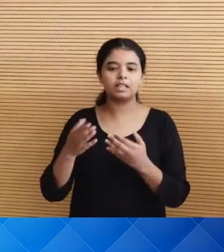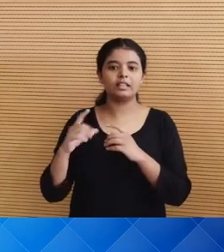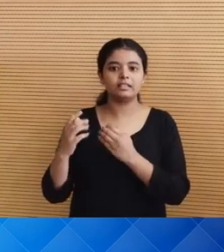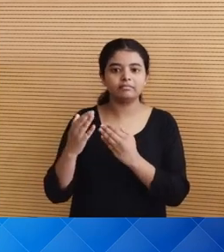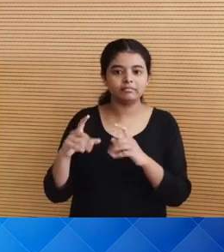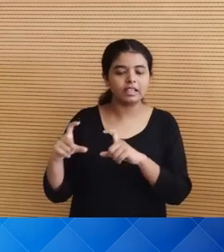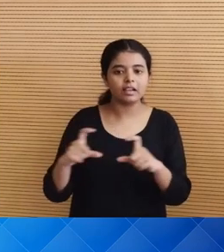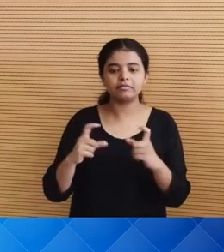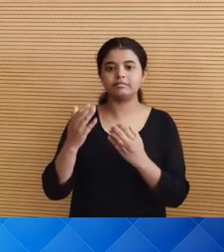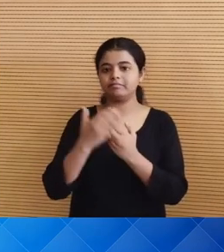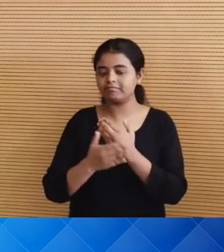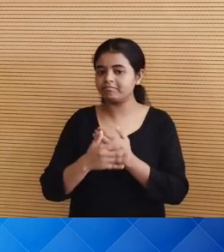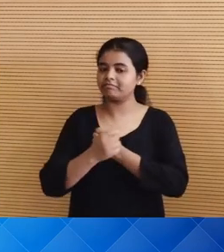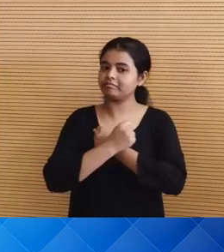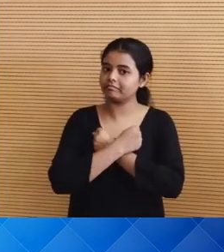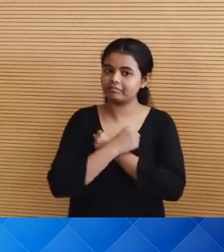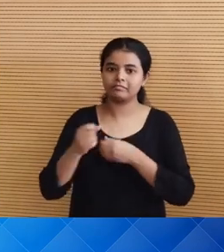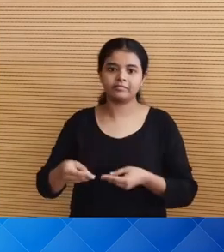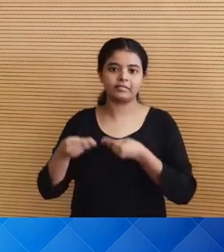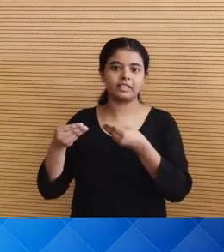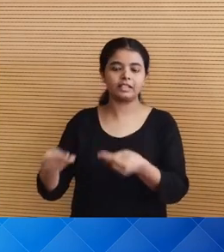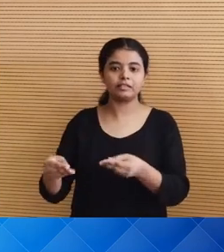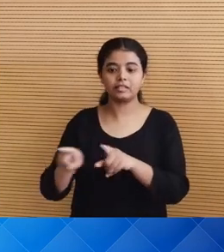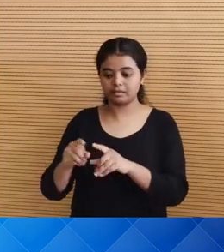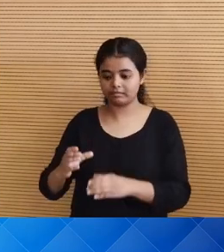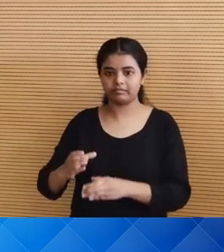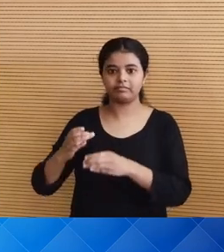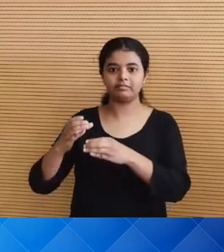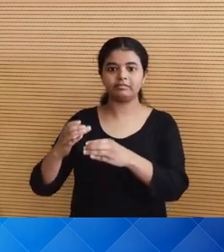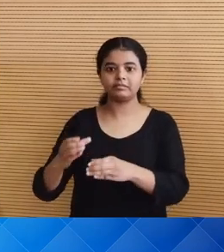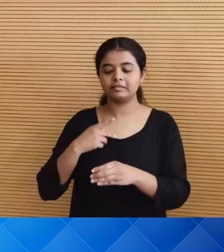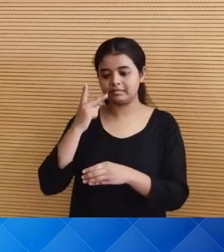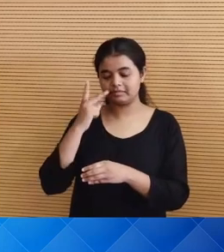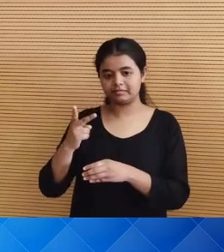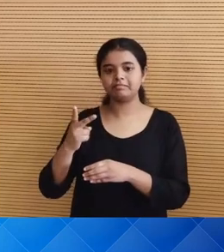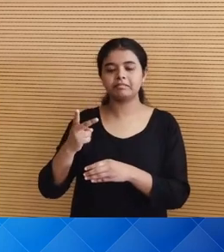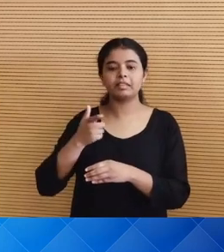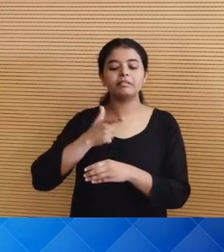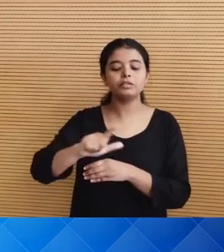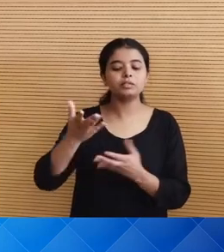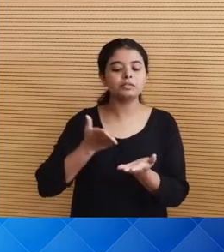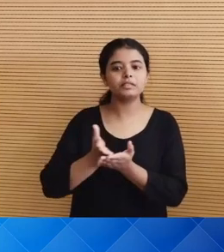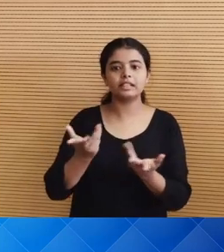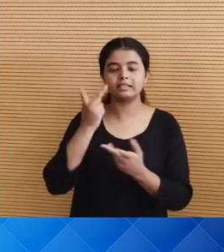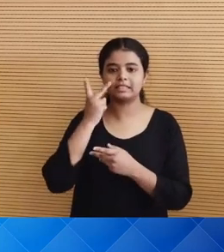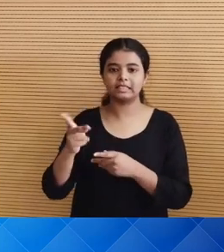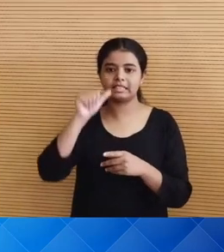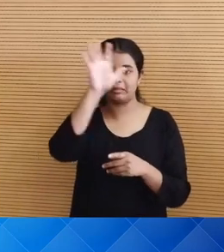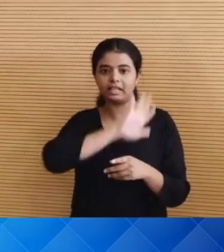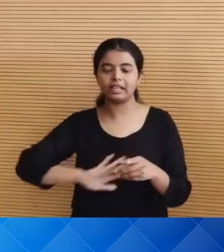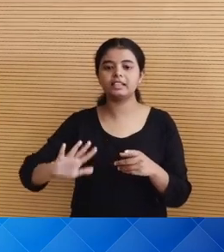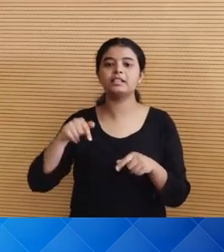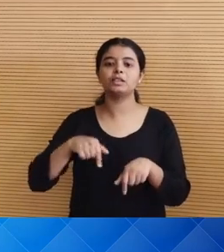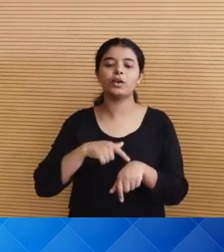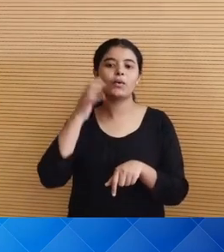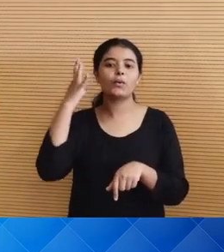साथ वर्तमान को आगे बढ़ने का मार्ग दिखा रहा है, और निश्चित रूप से भारत अपने स्वर्णिम काल में